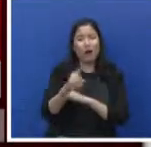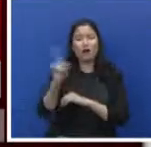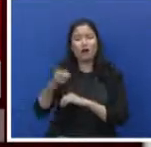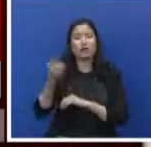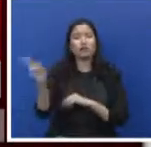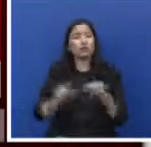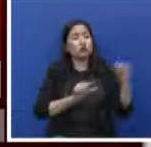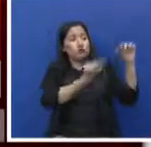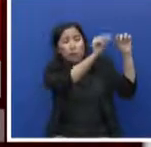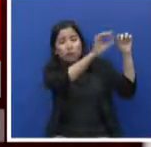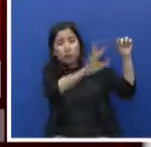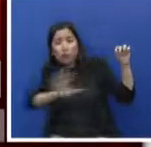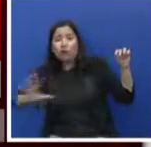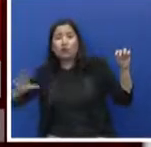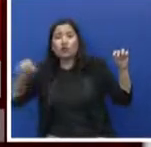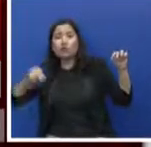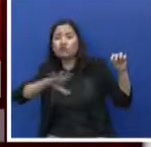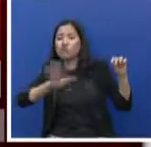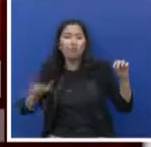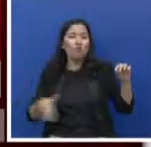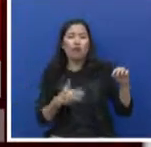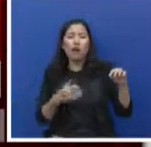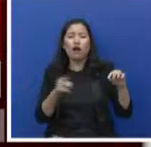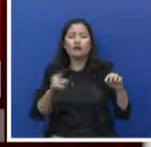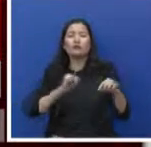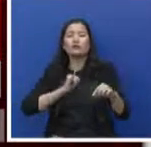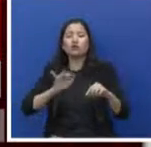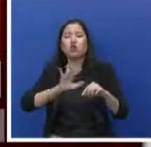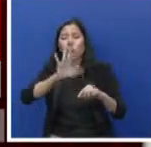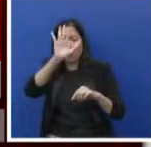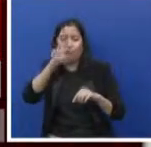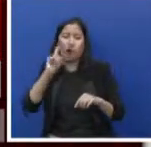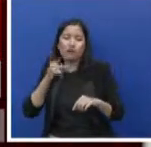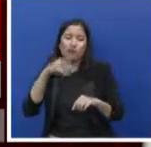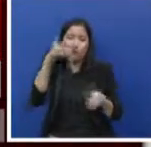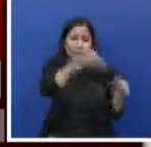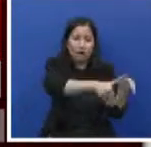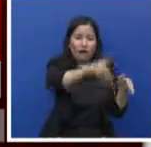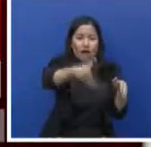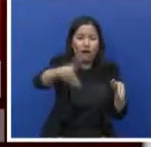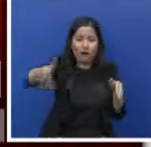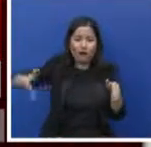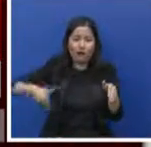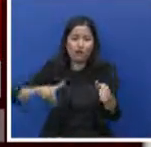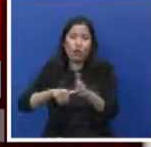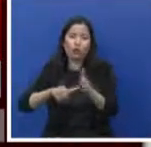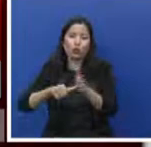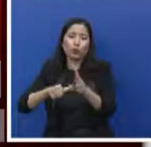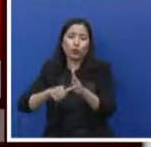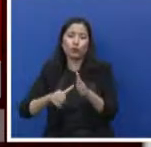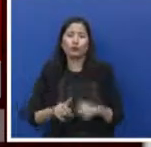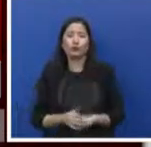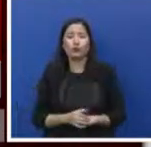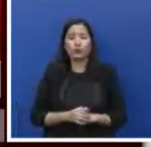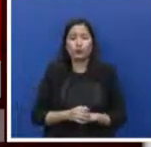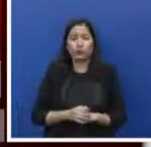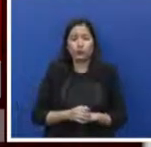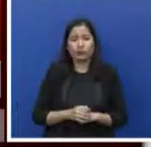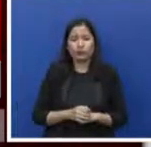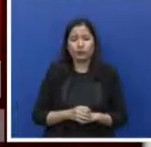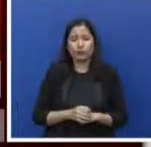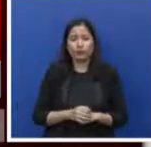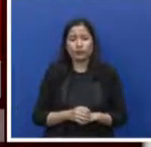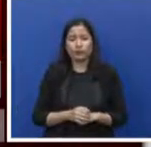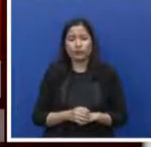sampai Merauke. Jadi dimanapun insya Allah kami pasti akan hadir untuk membantu masyarakat Indonesia.